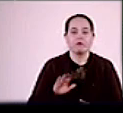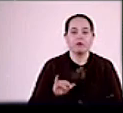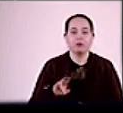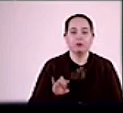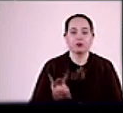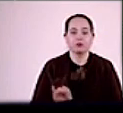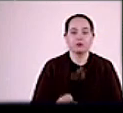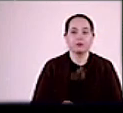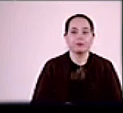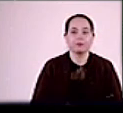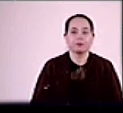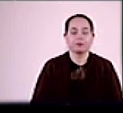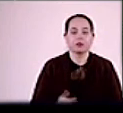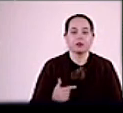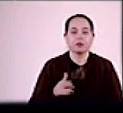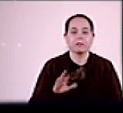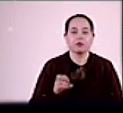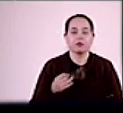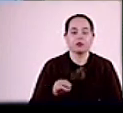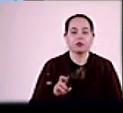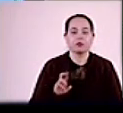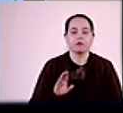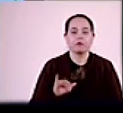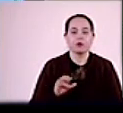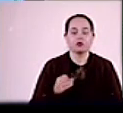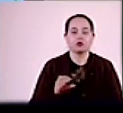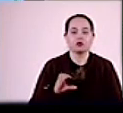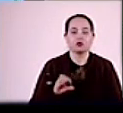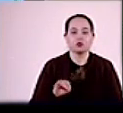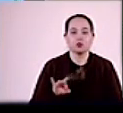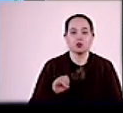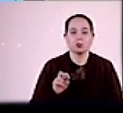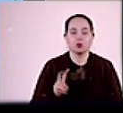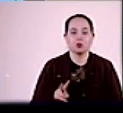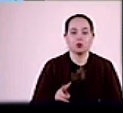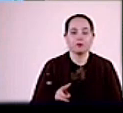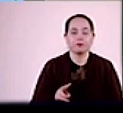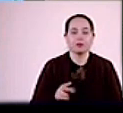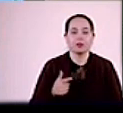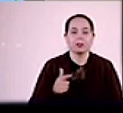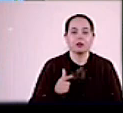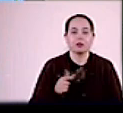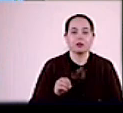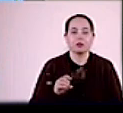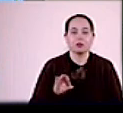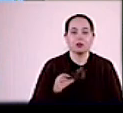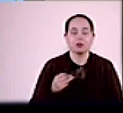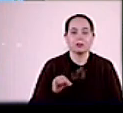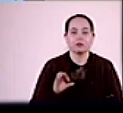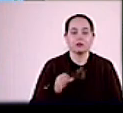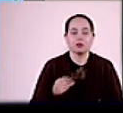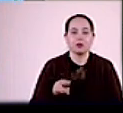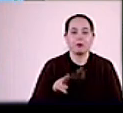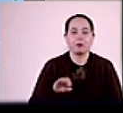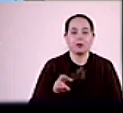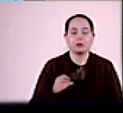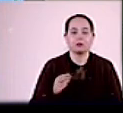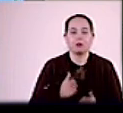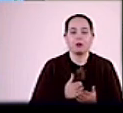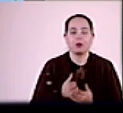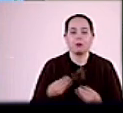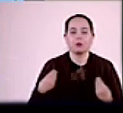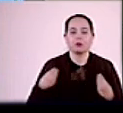одет он был в гвардейский ваточный сюртук с Георгием в петлице и в прямо